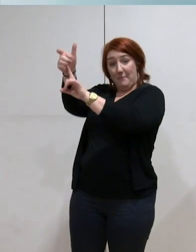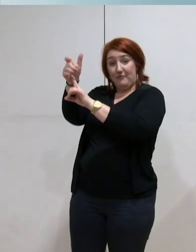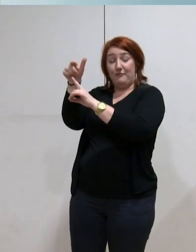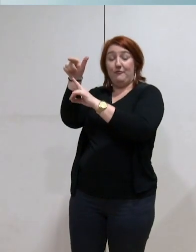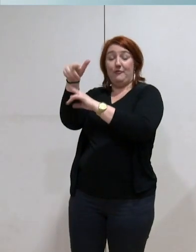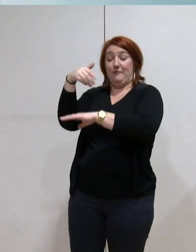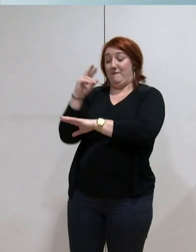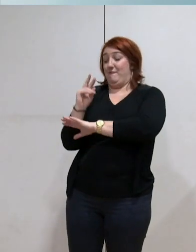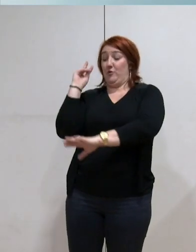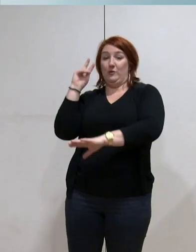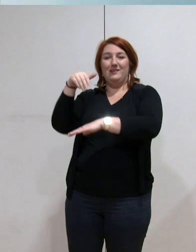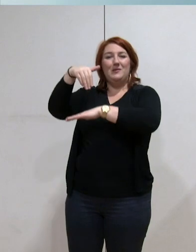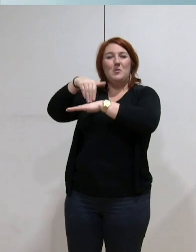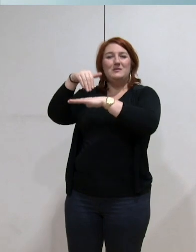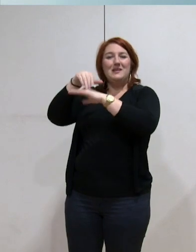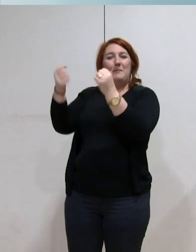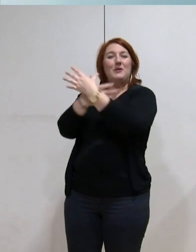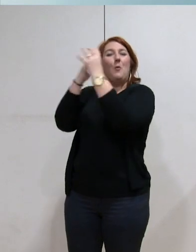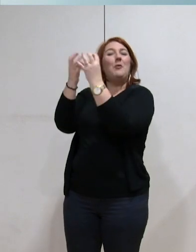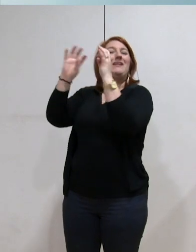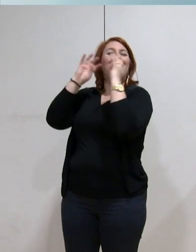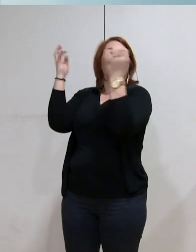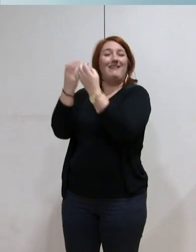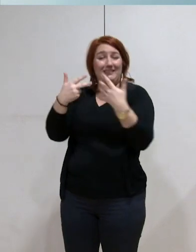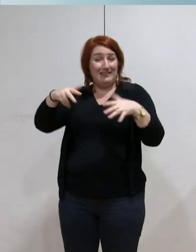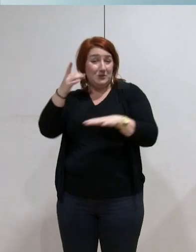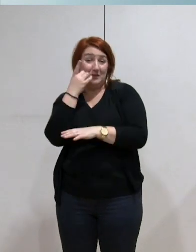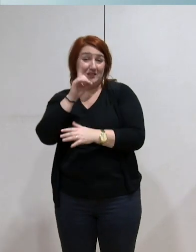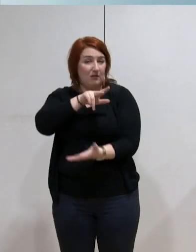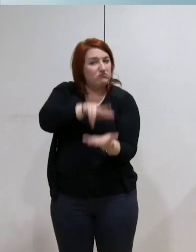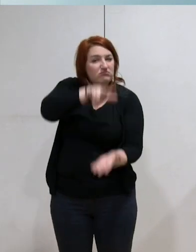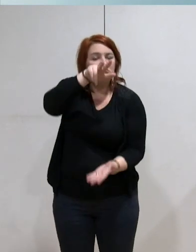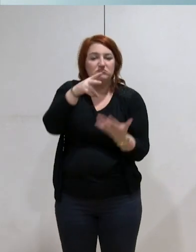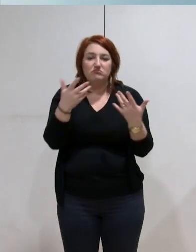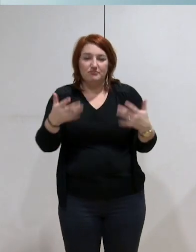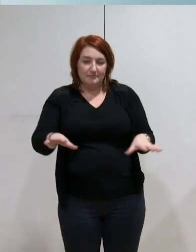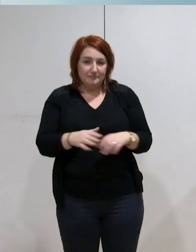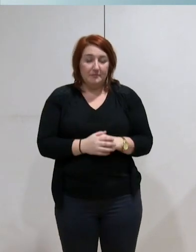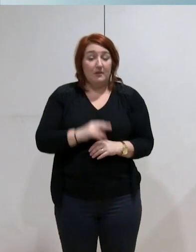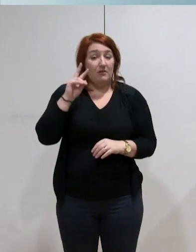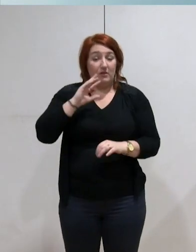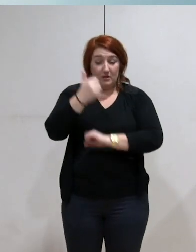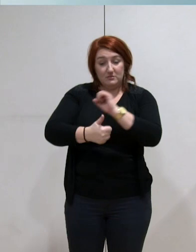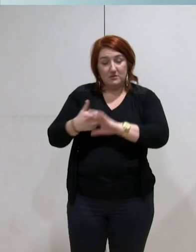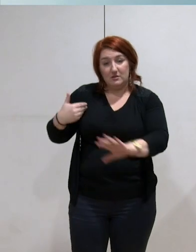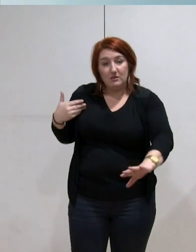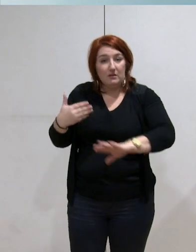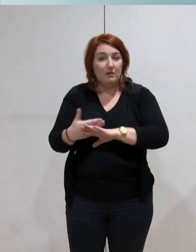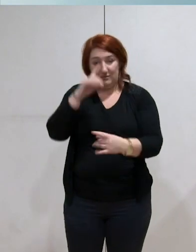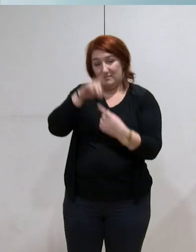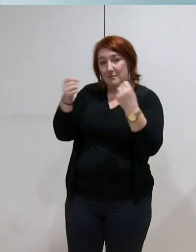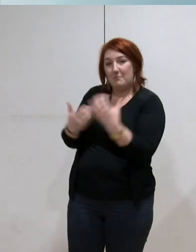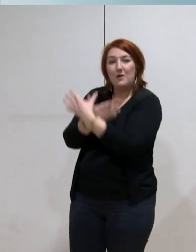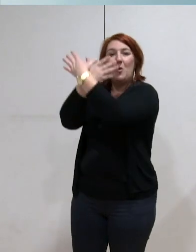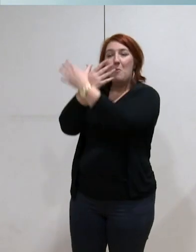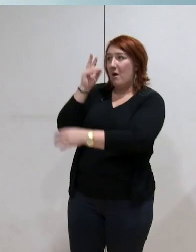vendredi dernier et finalement nous avons parcouru du du chemin pendant cette année sur la métropole sur son